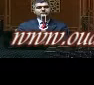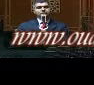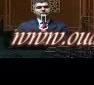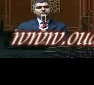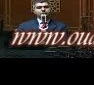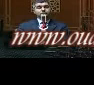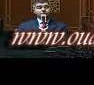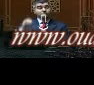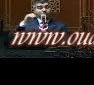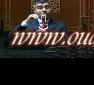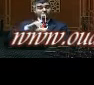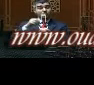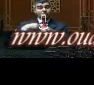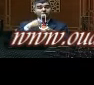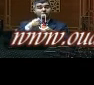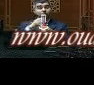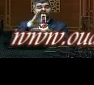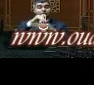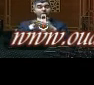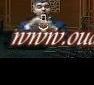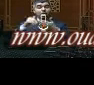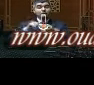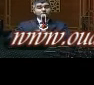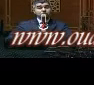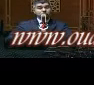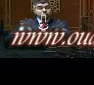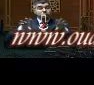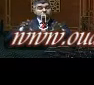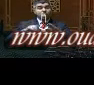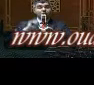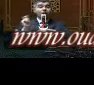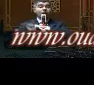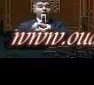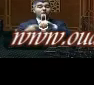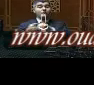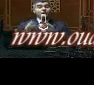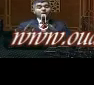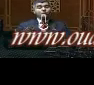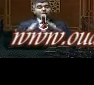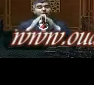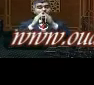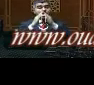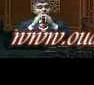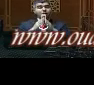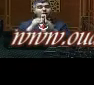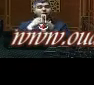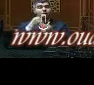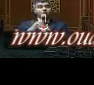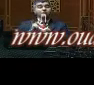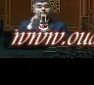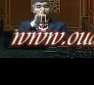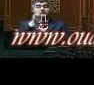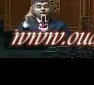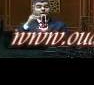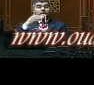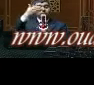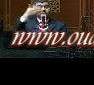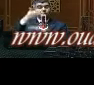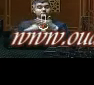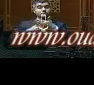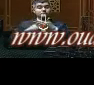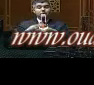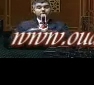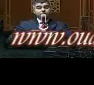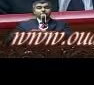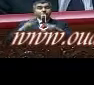كما سيتم إطلاق برنامج جديد لفائدة العالم القروي والمناطق الجبلية تفعيلا للتوجيهات السامية الواردة في خطاب العرش